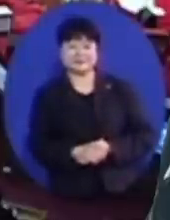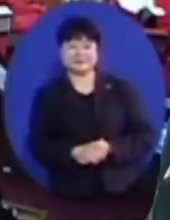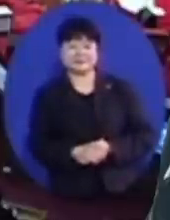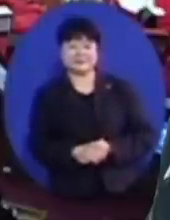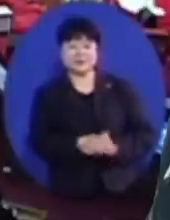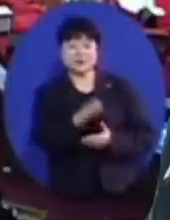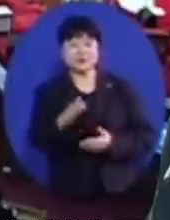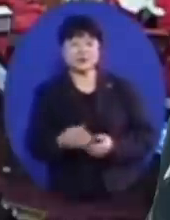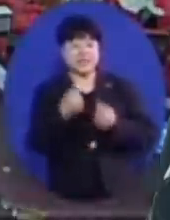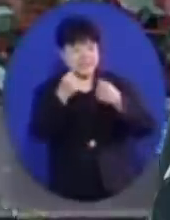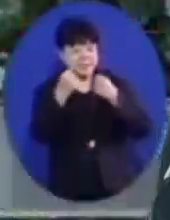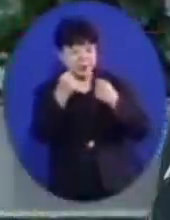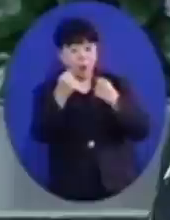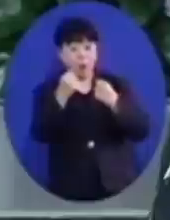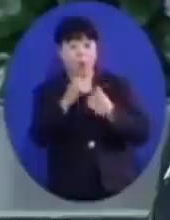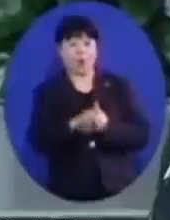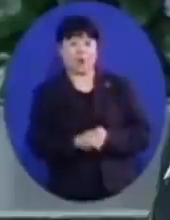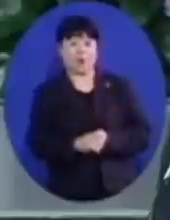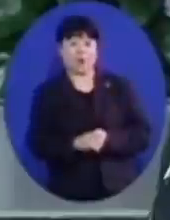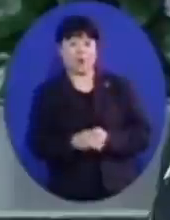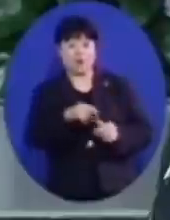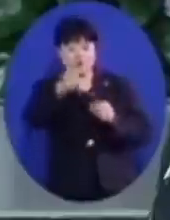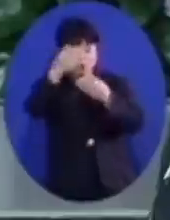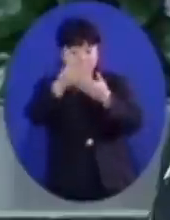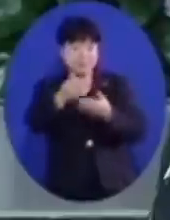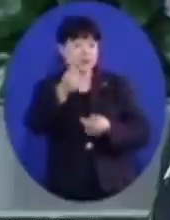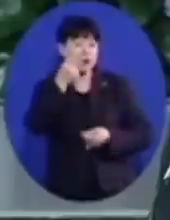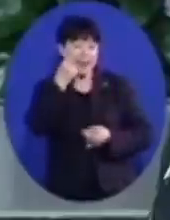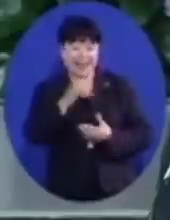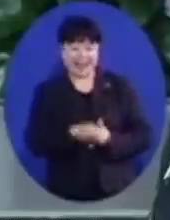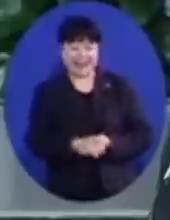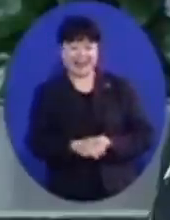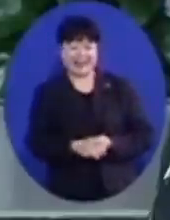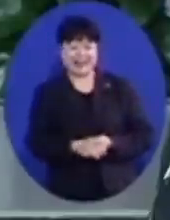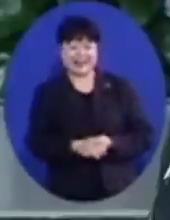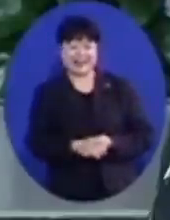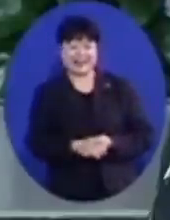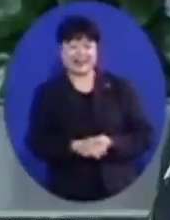우리의 힘으로 구원이 안 된다는 것입니다